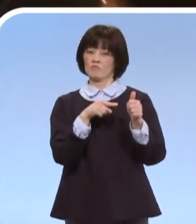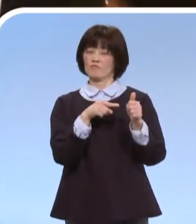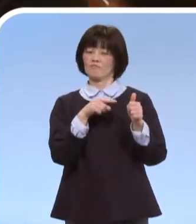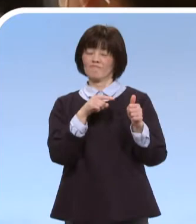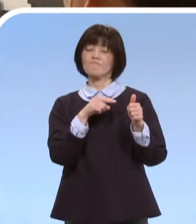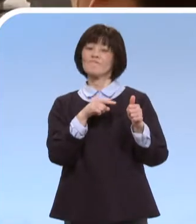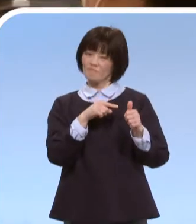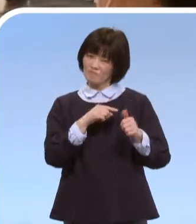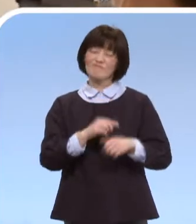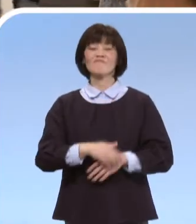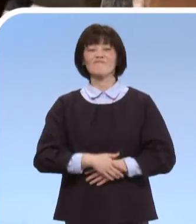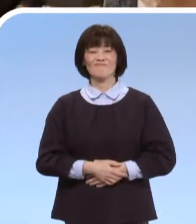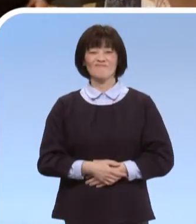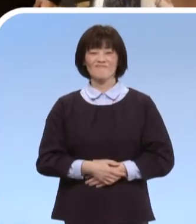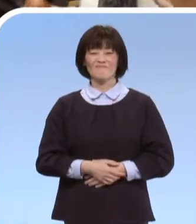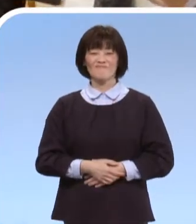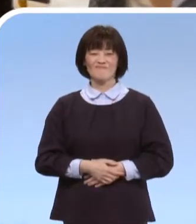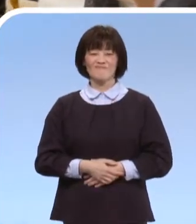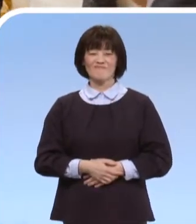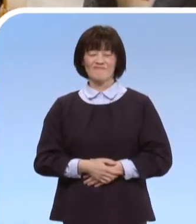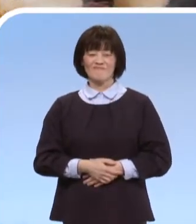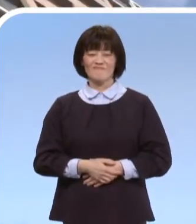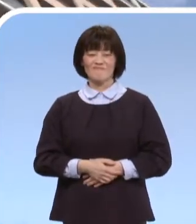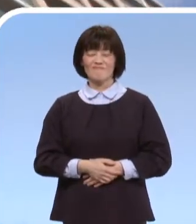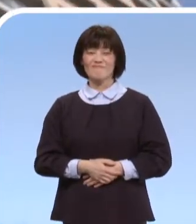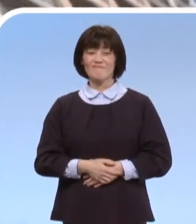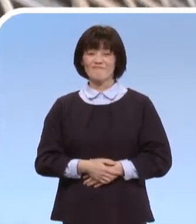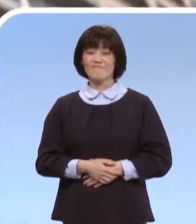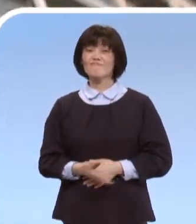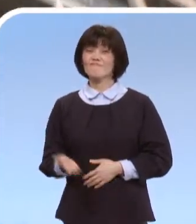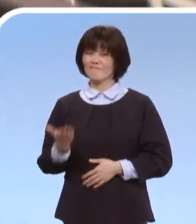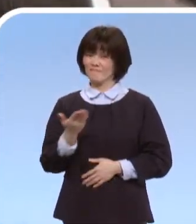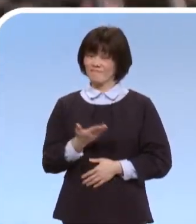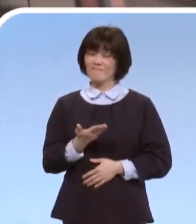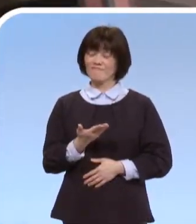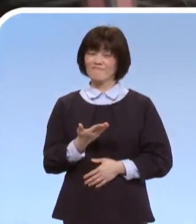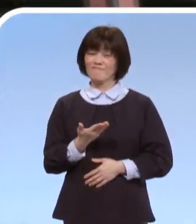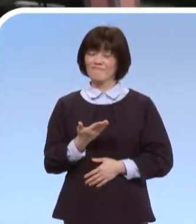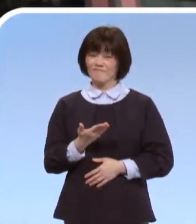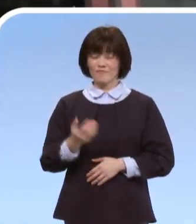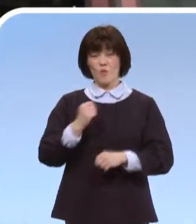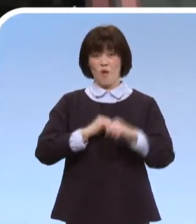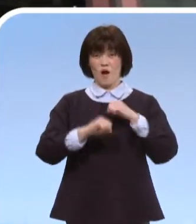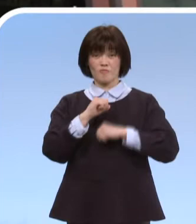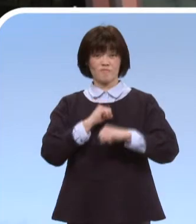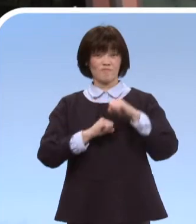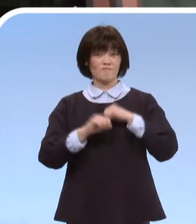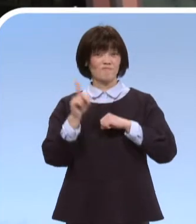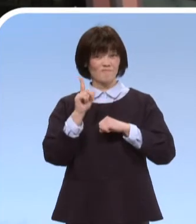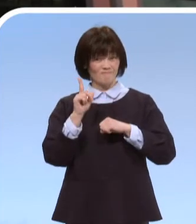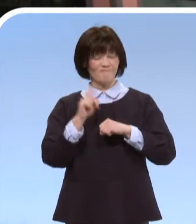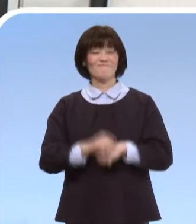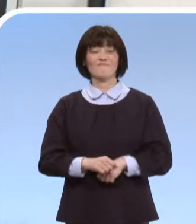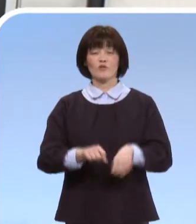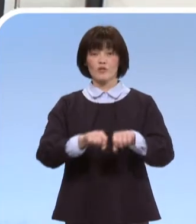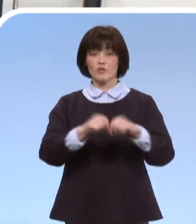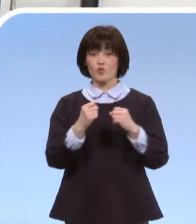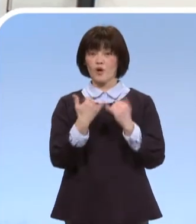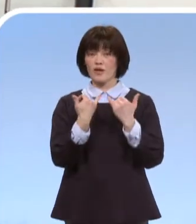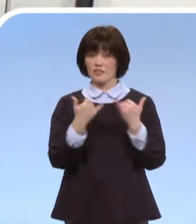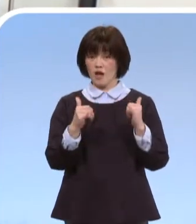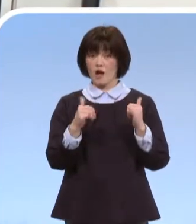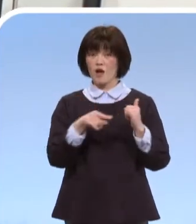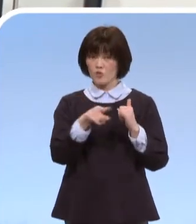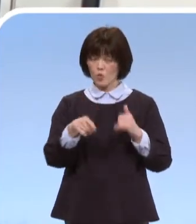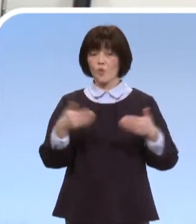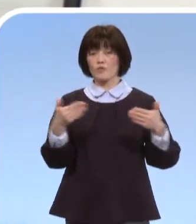ってる人かなって感じがします。 そして清田さんのもう一つの活動、障